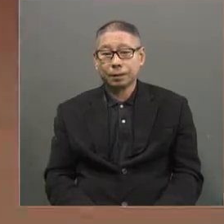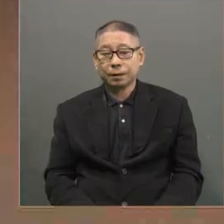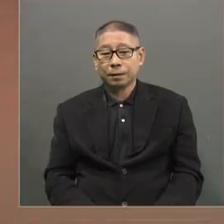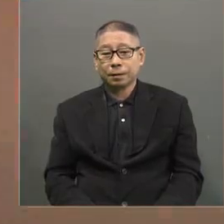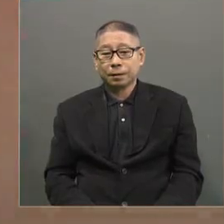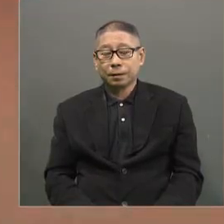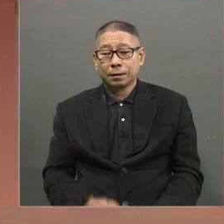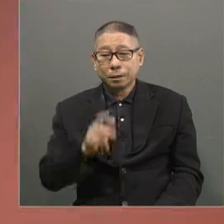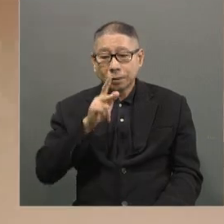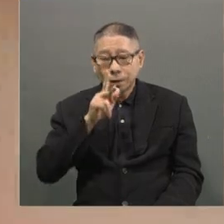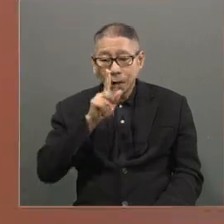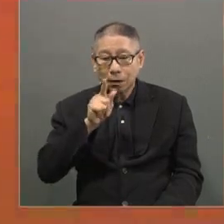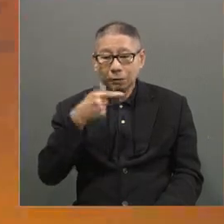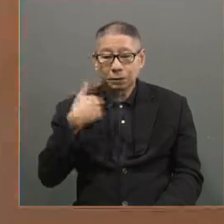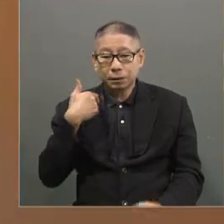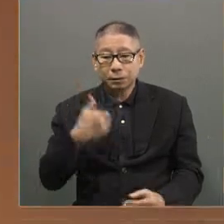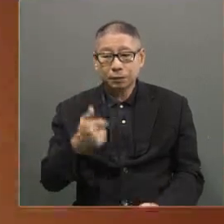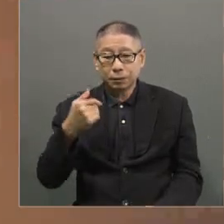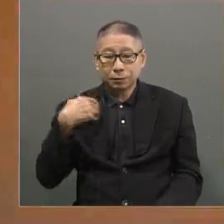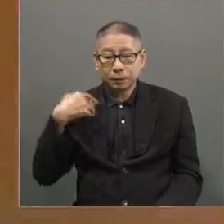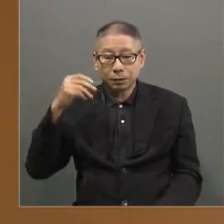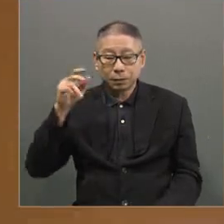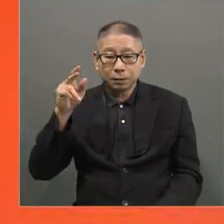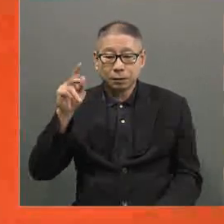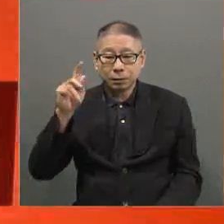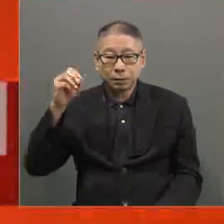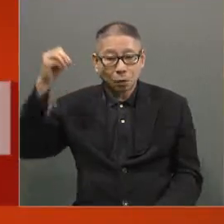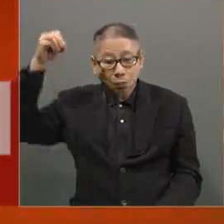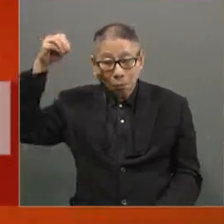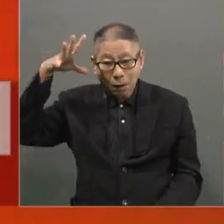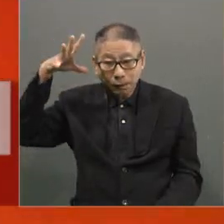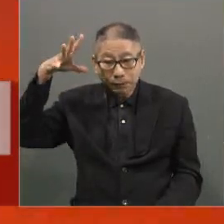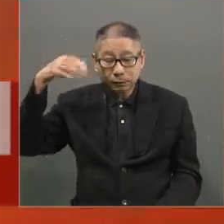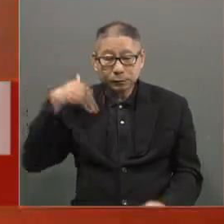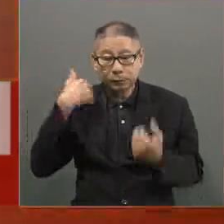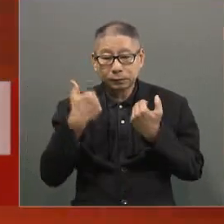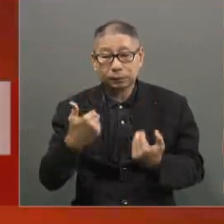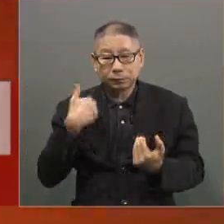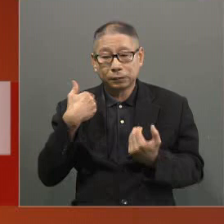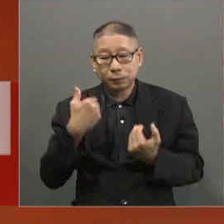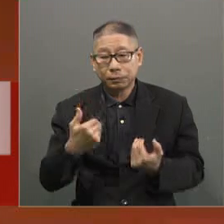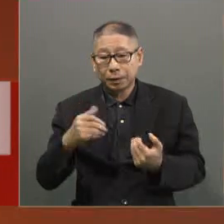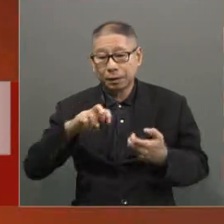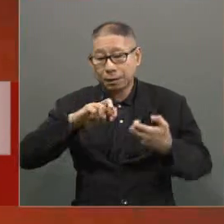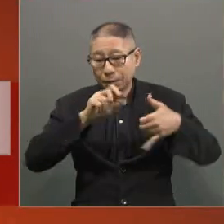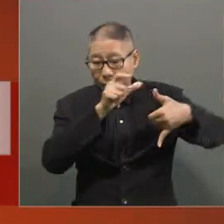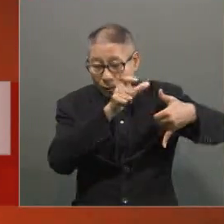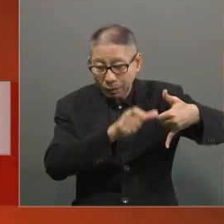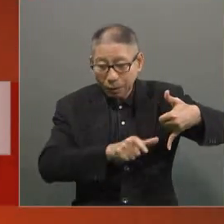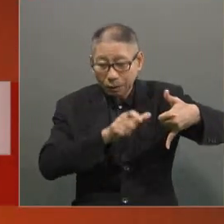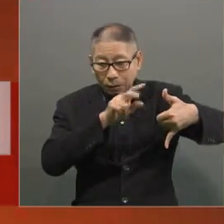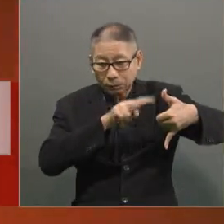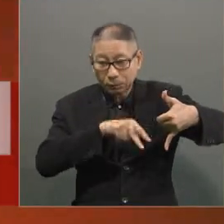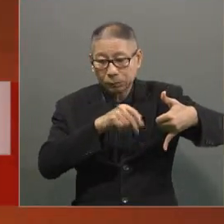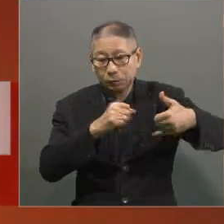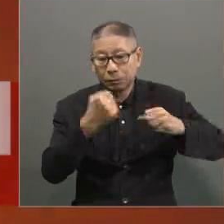ความคืบหน้ากรณีที่นางสาวทานตะวันตัวตุลานนท์หรือว่าตะวันและนายณัชชนนท์ไพโรจน์ที่มีพฤติกรรมคุกคามขบวนเส